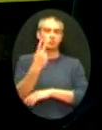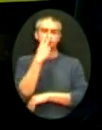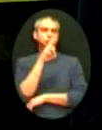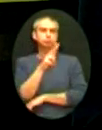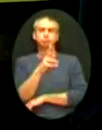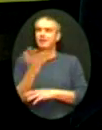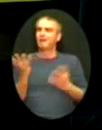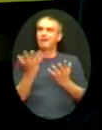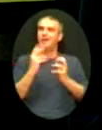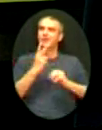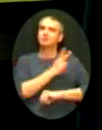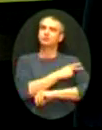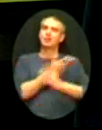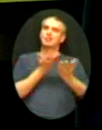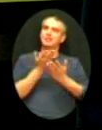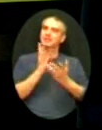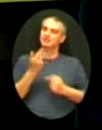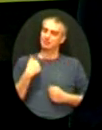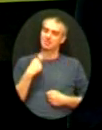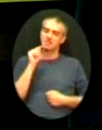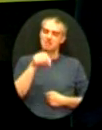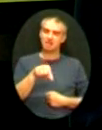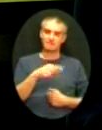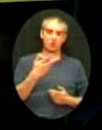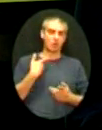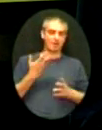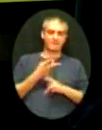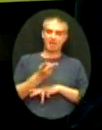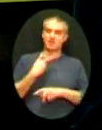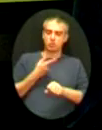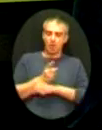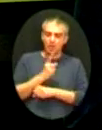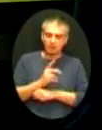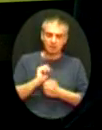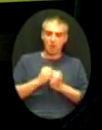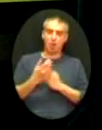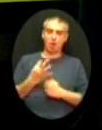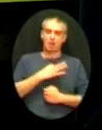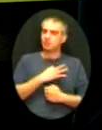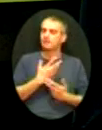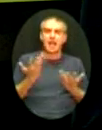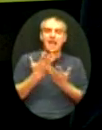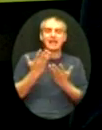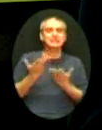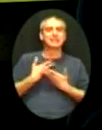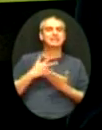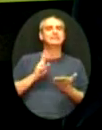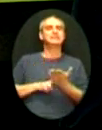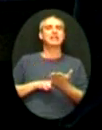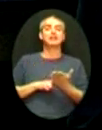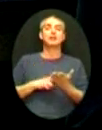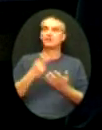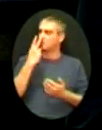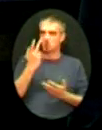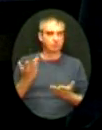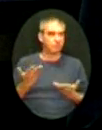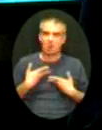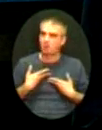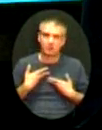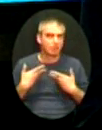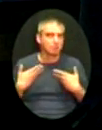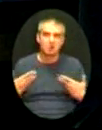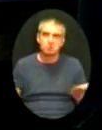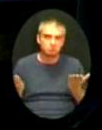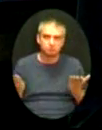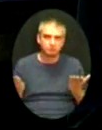מסתכלות איך המשטרה תתייחס אלינו, היא נבוא ונוטרד וניפגע, איך יתייחסו אלינו, איזה צדק אנחנו נקבל, והן רואות שהן לא מקבלות צדק.